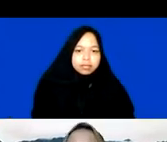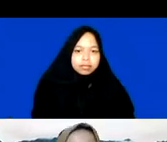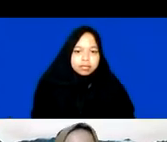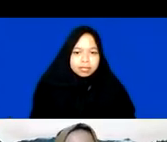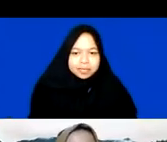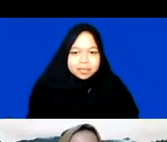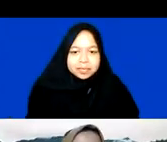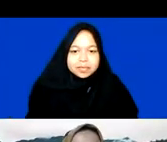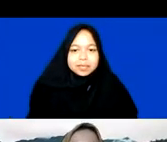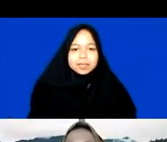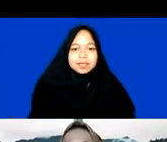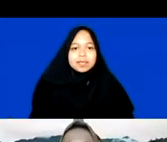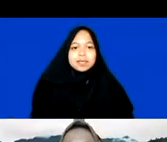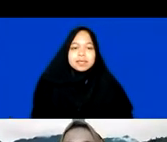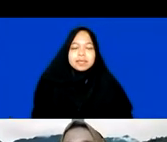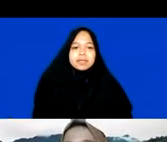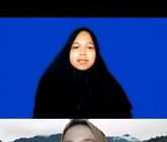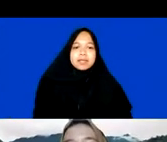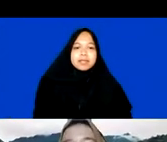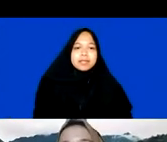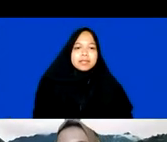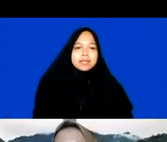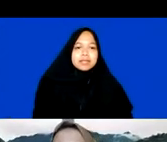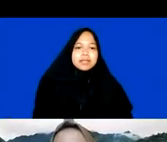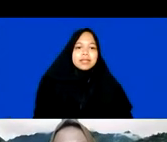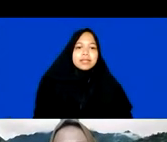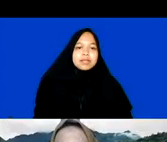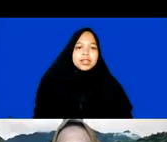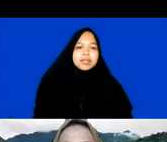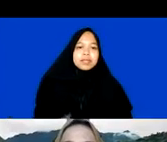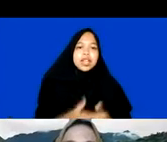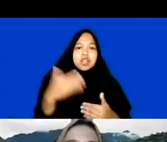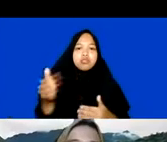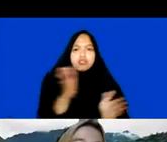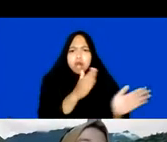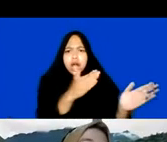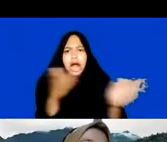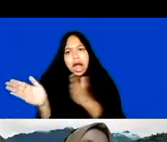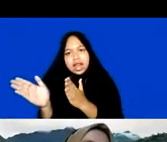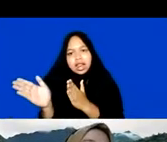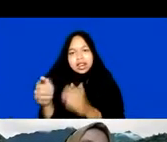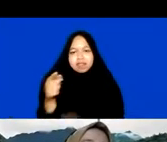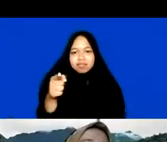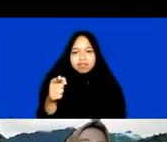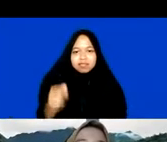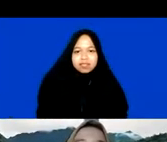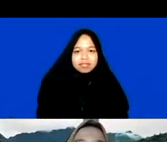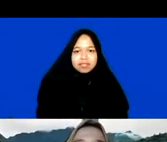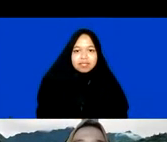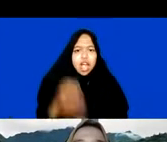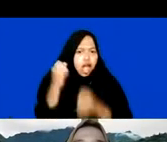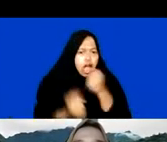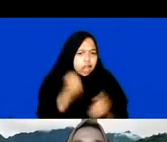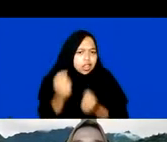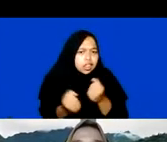segitulah. Keren Mas Rey. Nah, kemudian di sebelah kanan ini juga ternyata aktif juga di